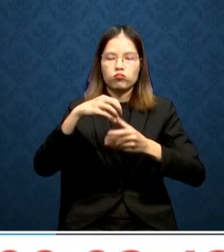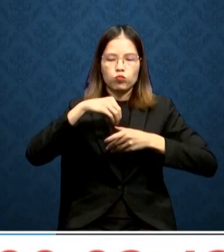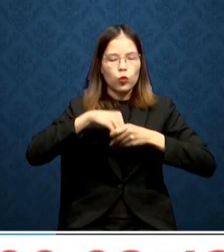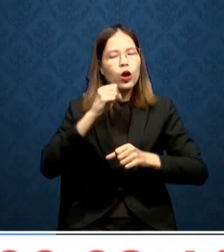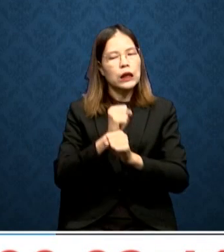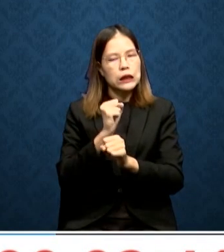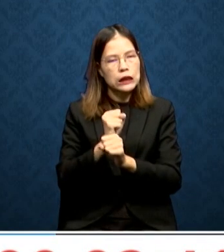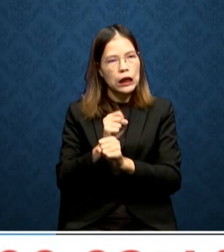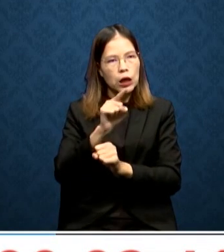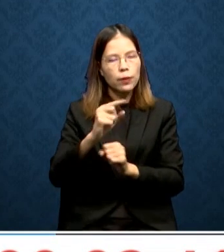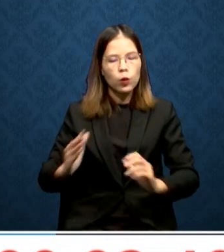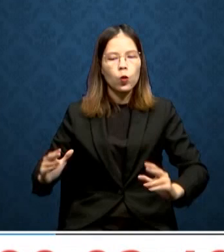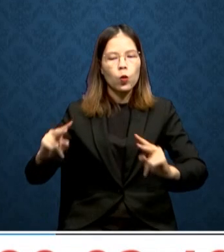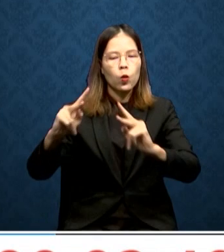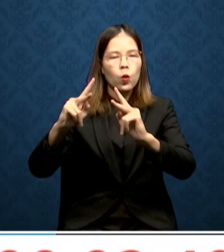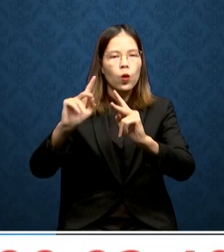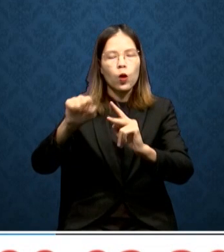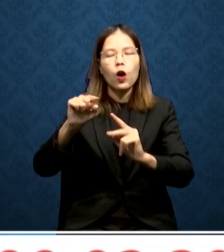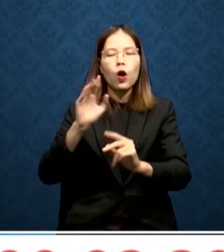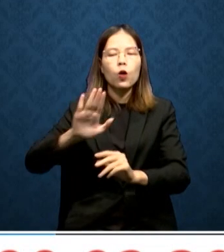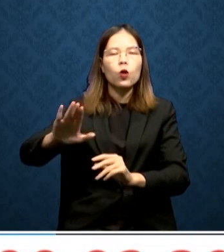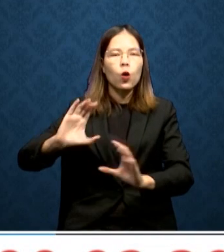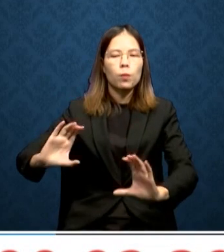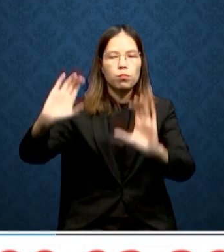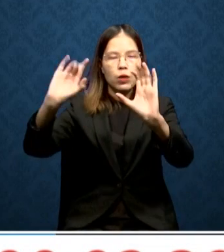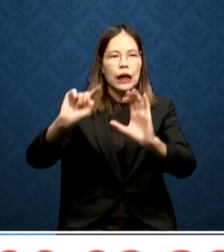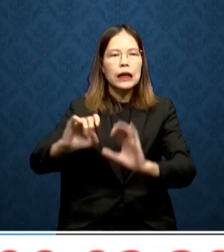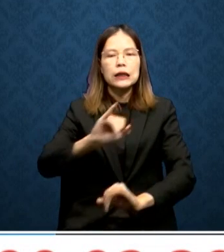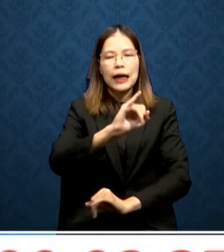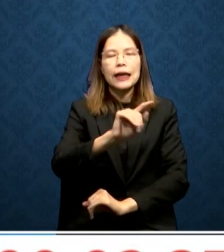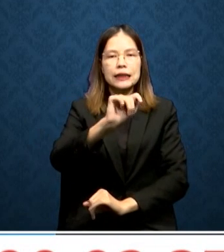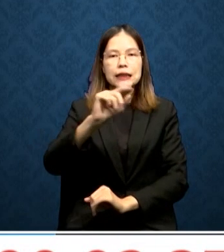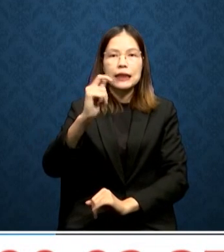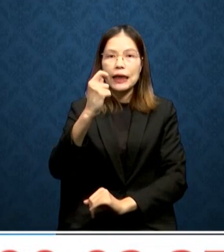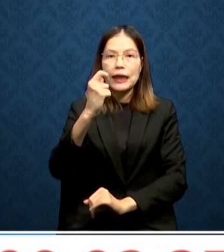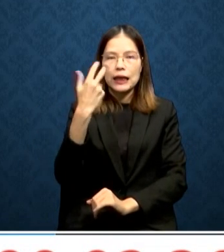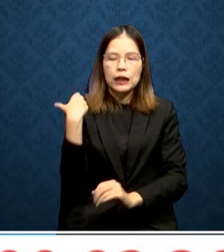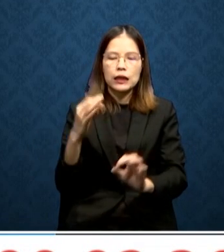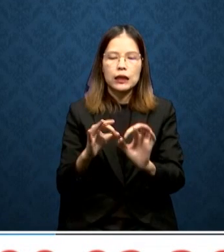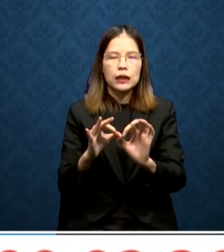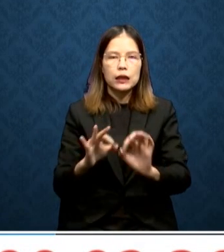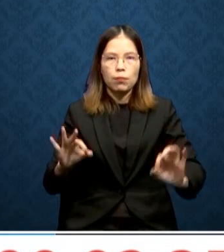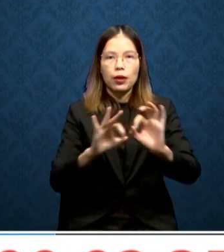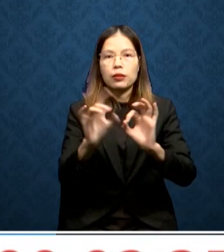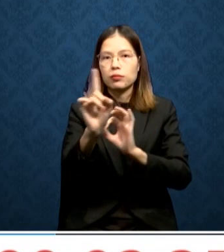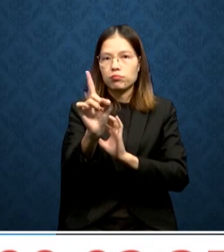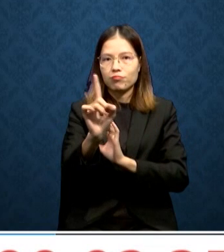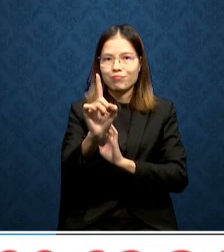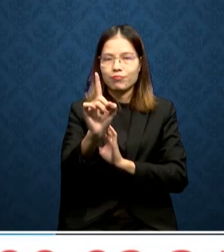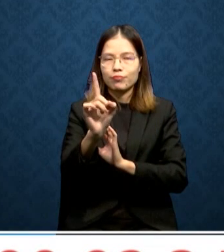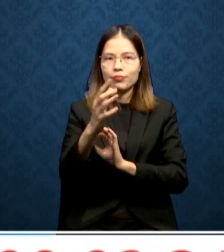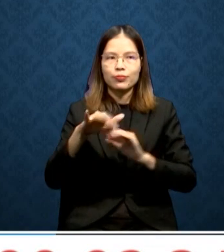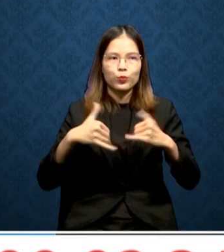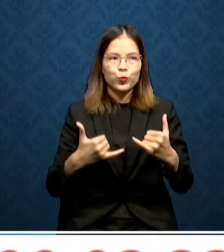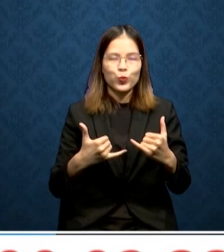านของหน่วยงานภาครัฐนะคะหรือว่า ITA ค่ะโดยมีสาระสำคัญดังนี้ค่ะท่านที่มาของ